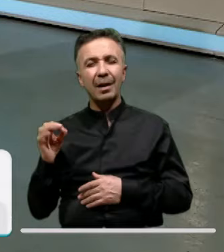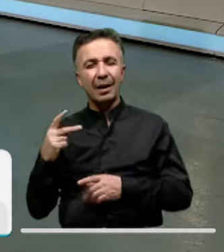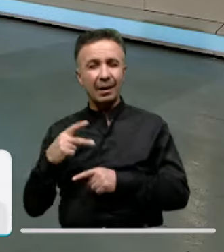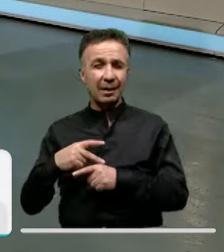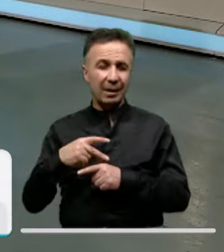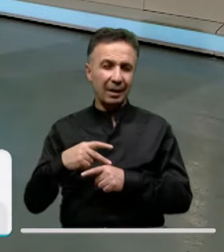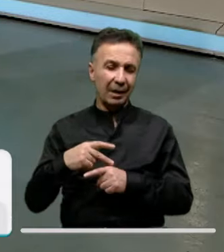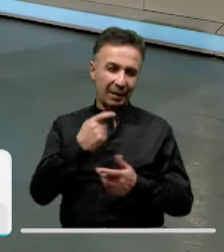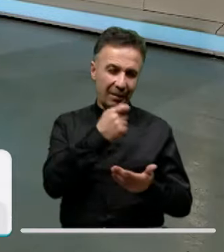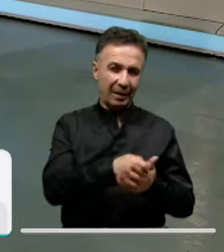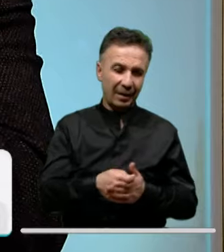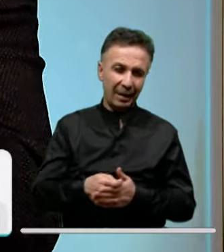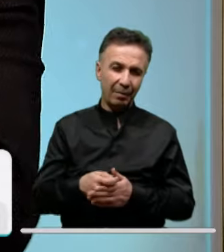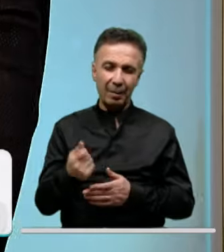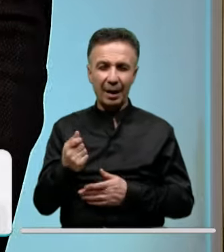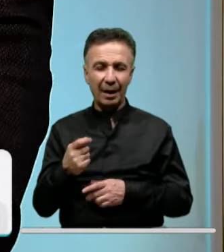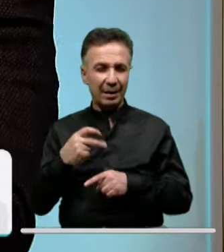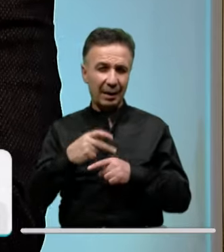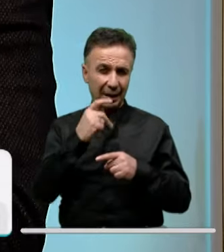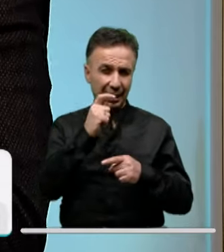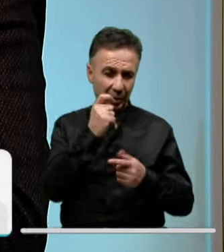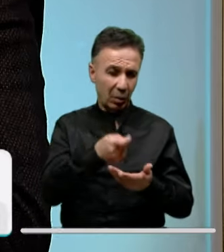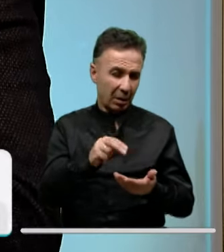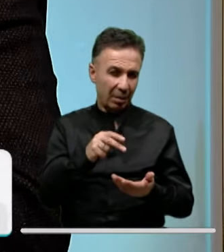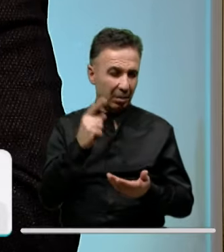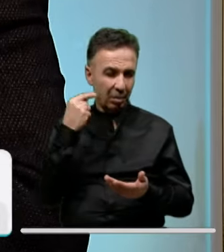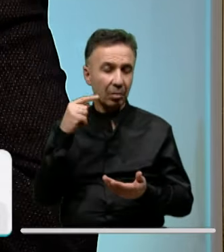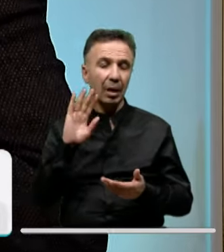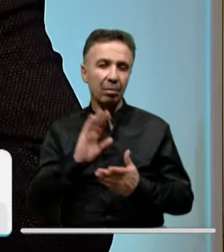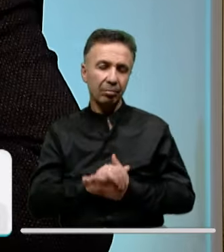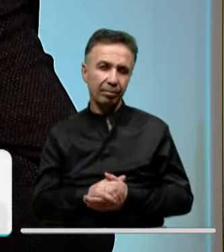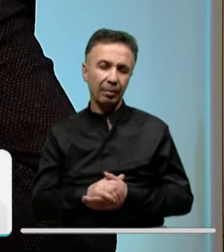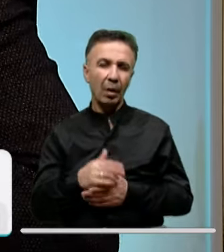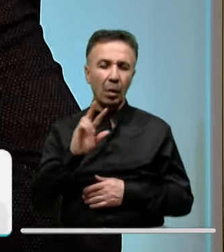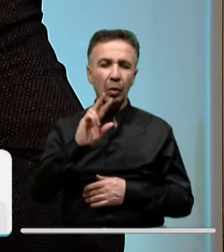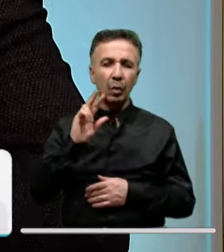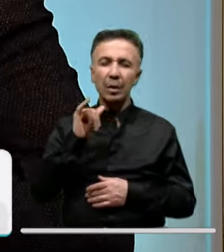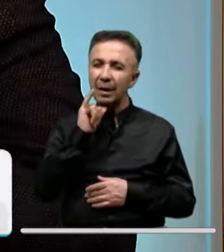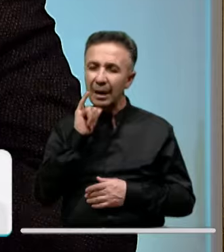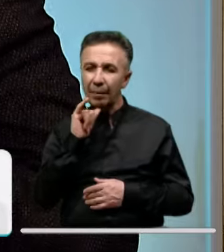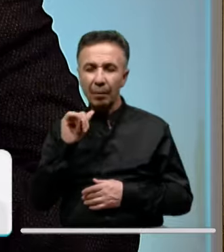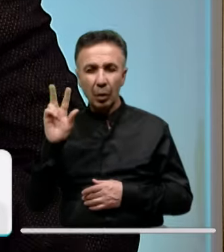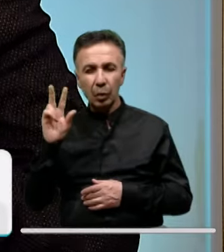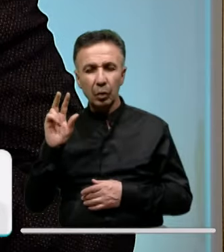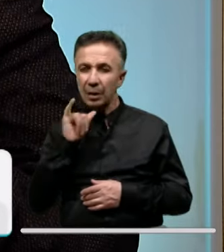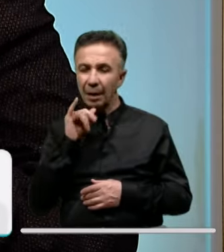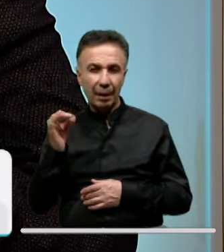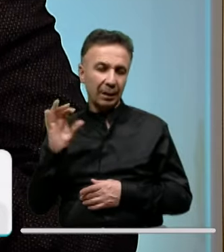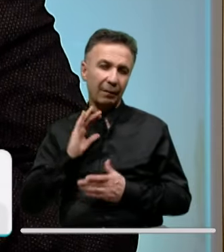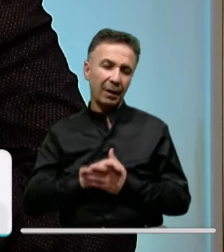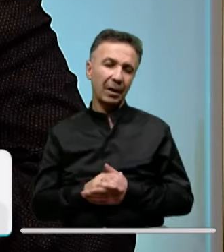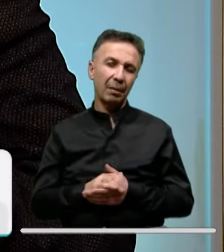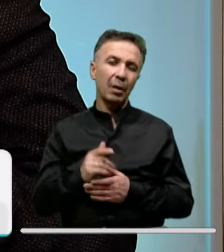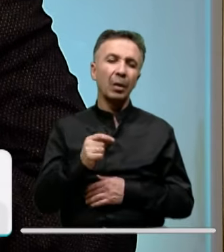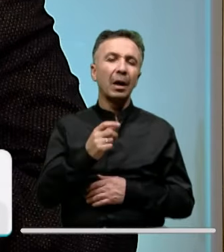diğerlerine düşmüyor gibi anlaşılıyor. Evet. Yani bir insanın örneğin efendim 30 gram altını vardır. Bir o kadar